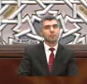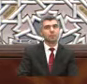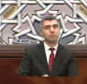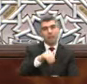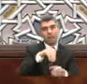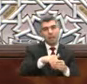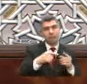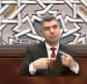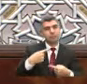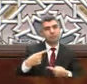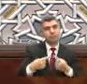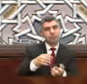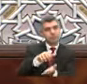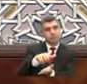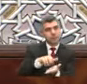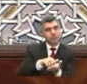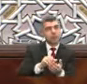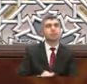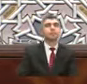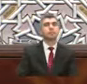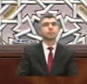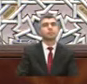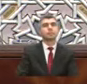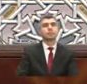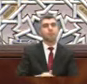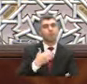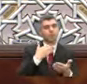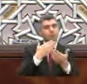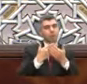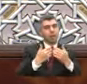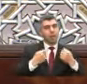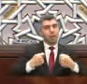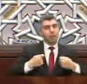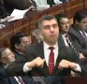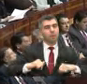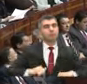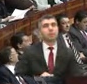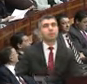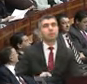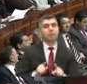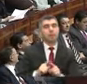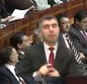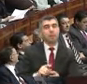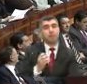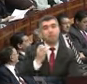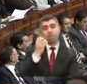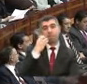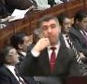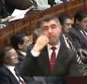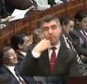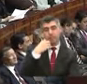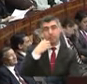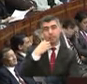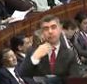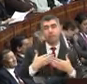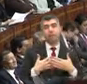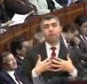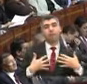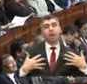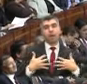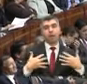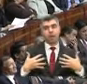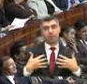شكرا السيد الرئيس. السيد الوزير، استبشر الناس ديال ميدالت خيرا عندما خصص المجلس الاقليمي